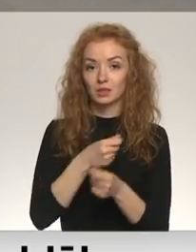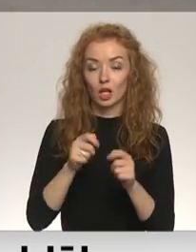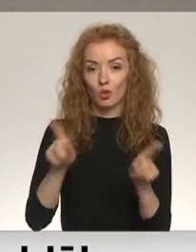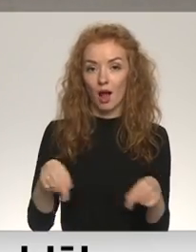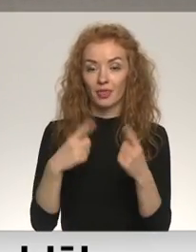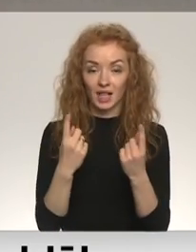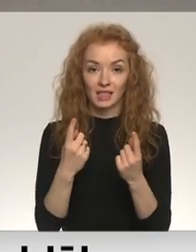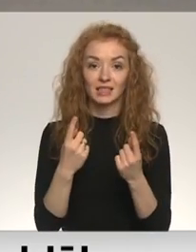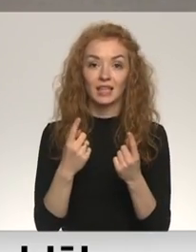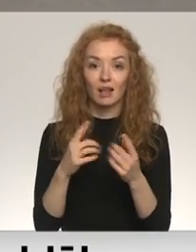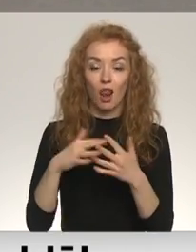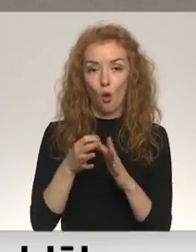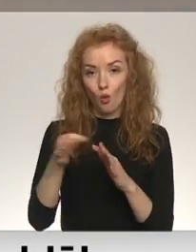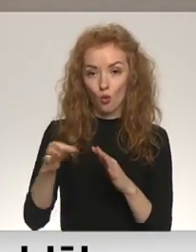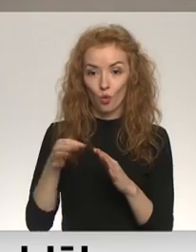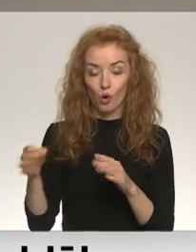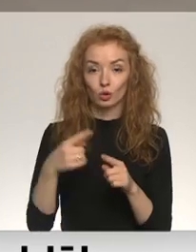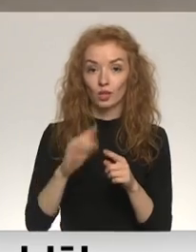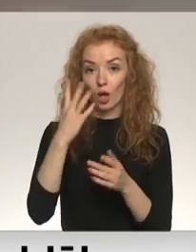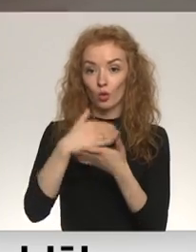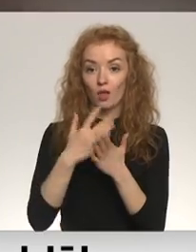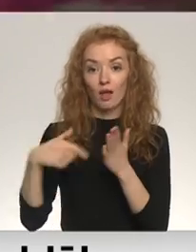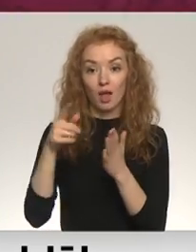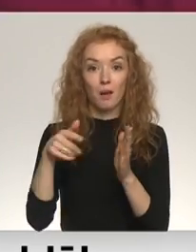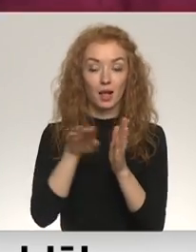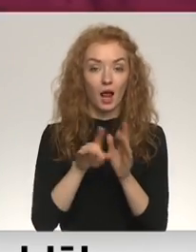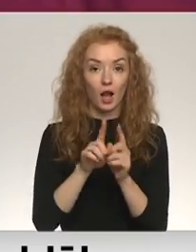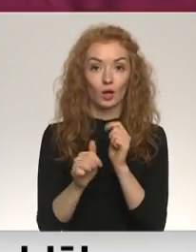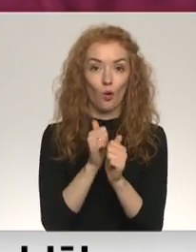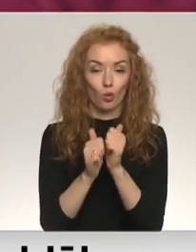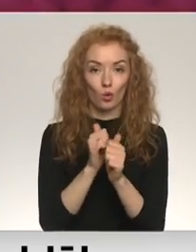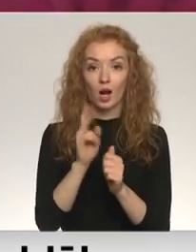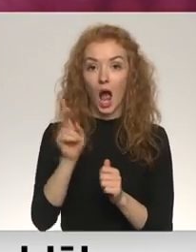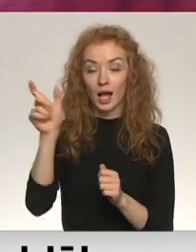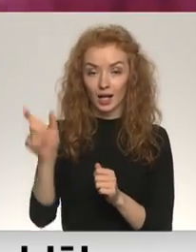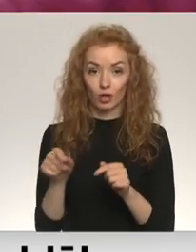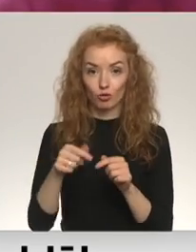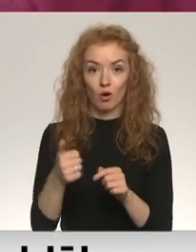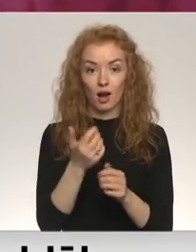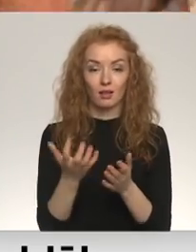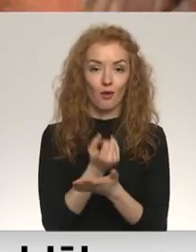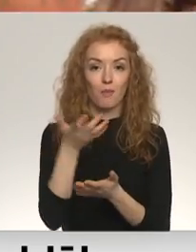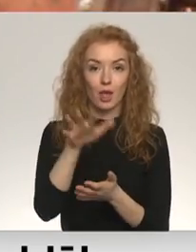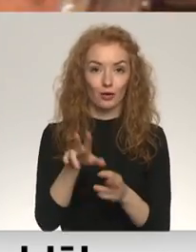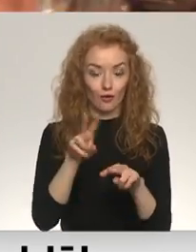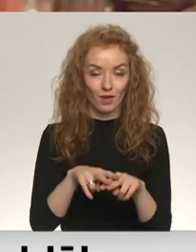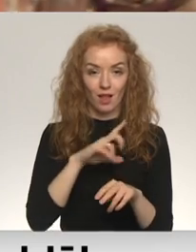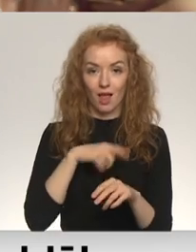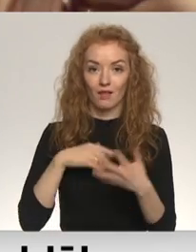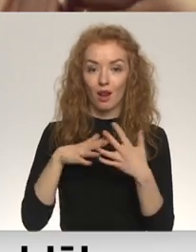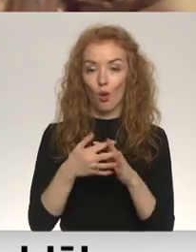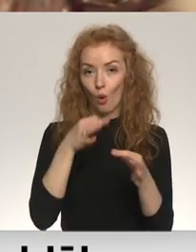Pēc apmācībām kāda 4. daļa ar savu projektu piedalās arī konkursā. Karīna šogad ieguvusi 5. vietu. Latvijas